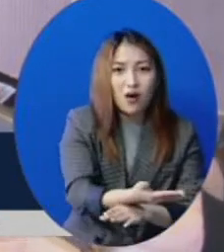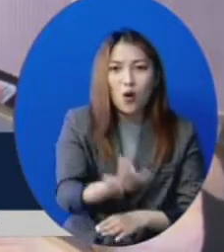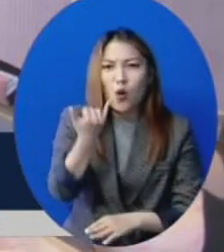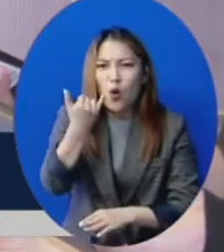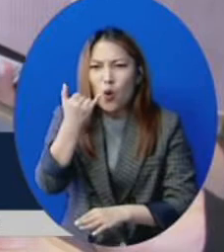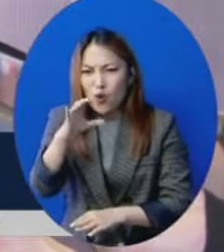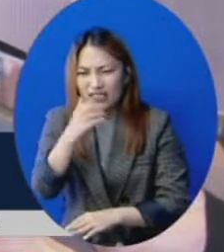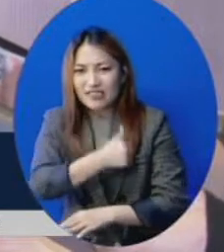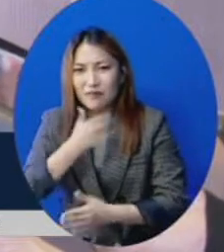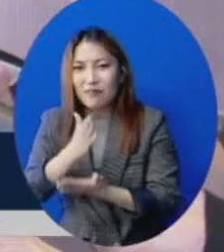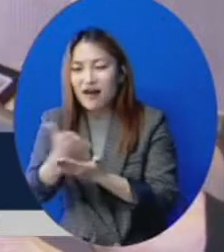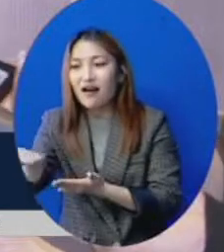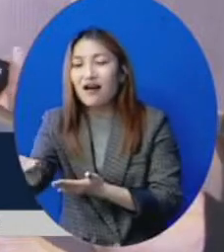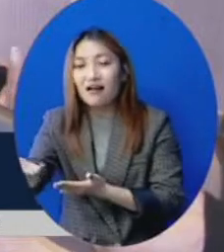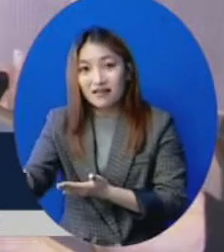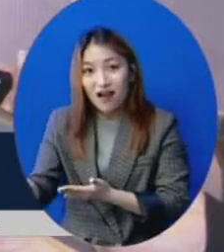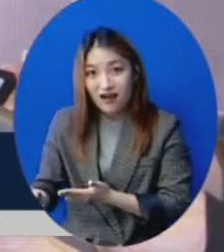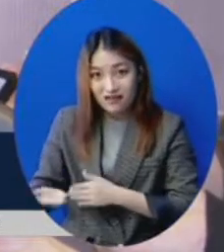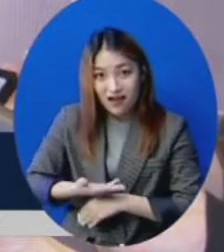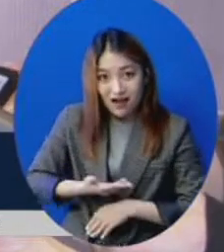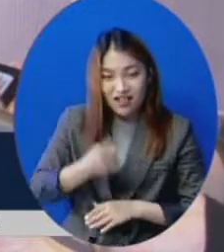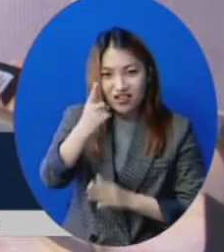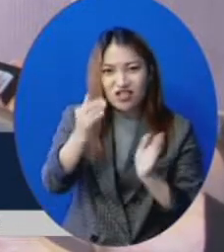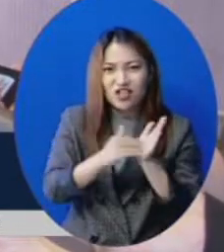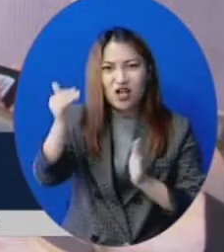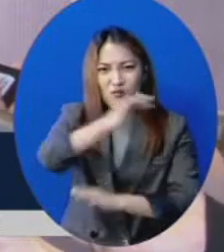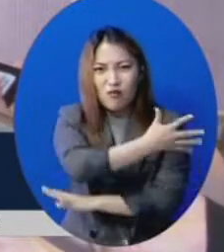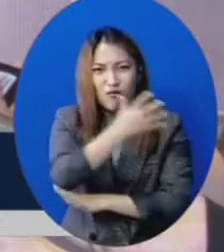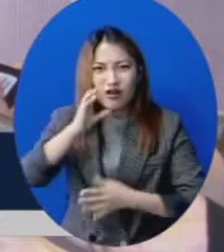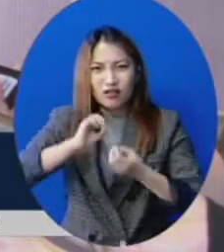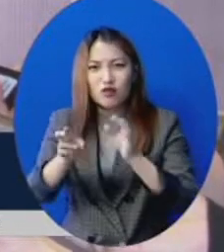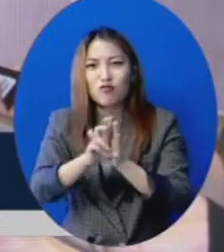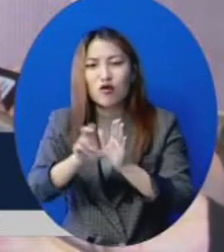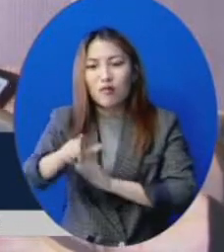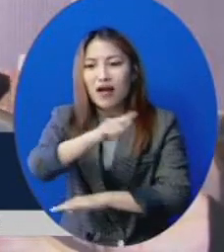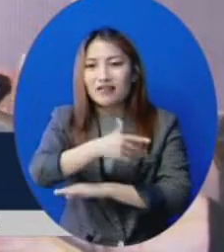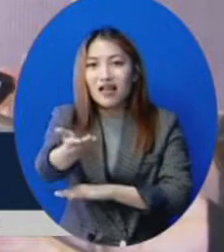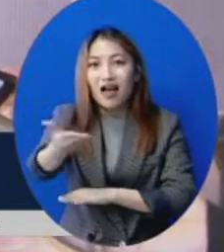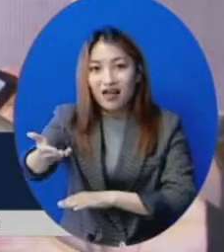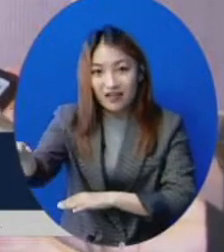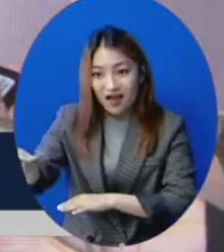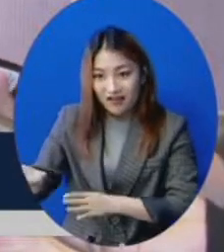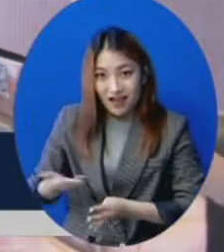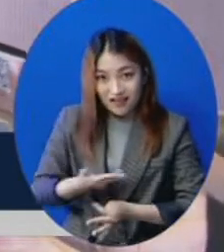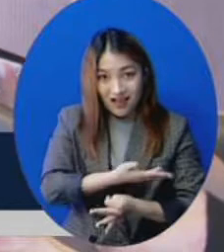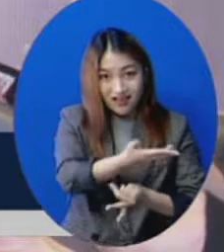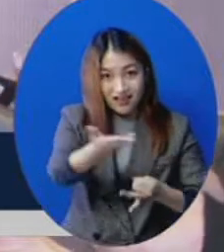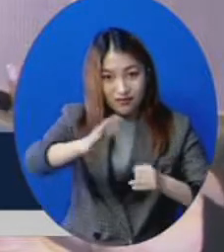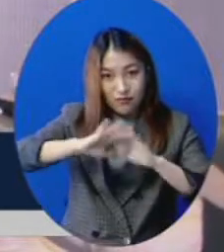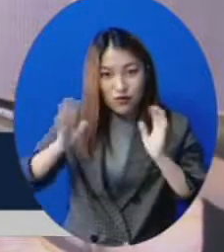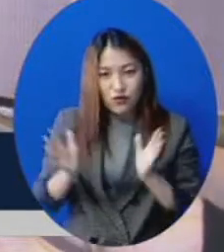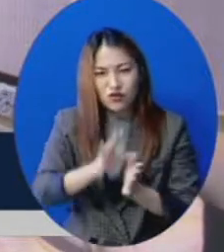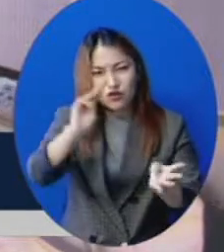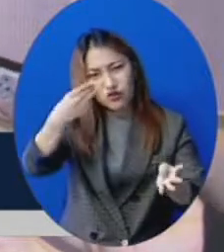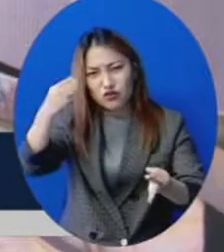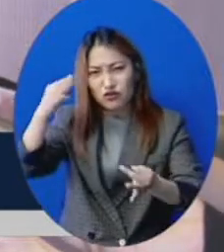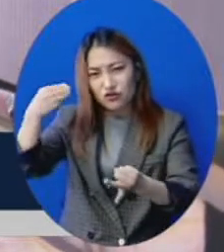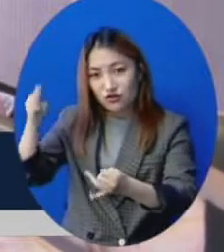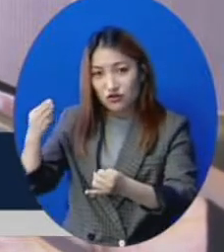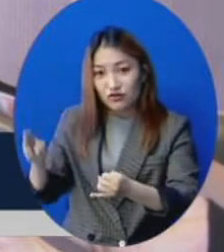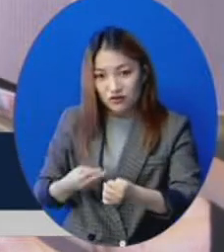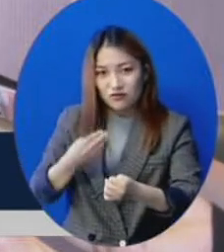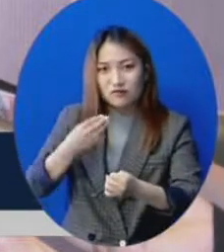те. Яг одоо тэр гоё газар тариалан тэрбум мод тарих боломжтой бүс нутгийн хаана байгаа гэх мэтчлэн ингээд ийм юмнуудаа